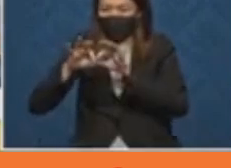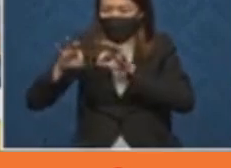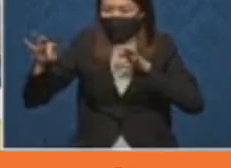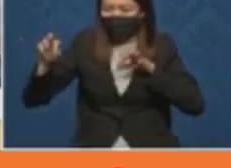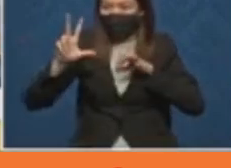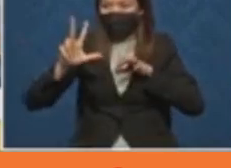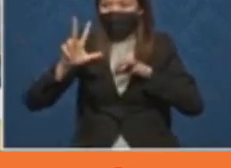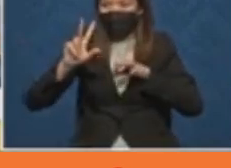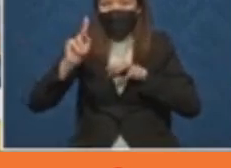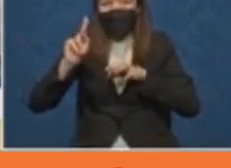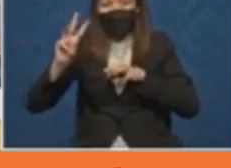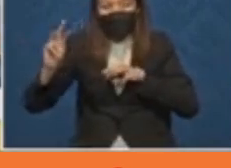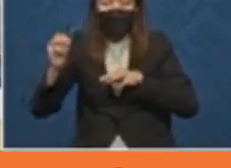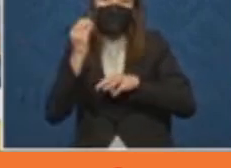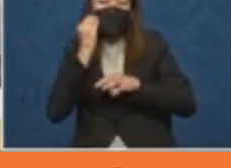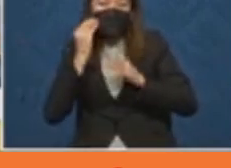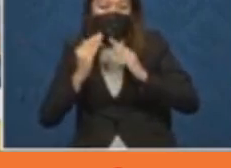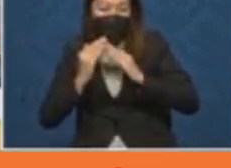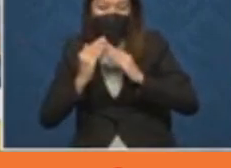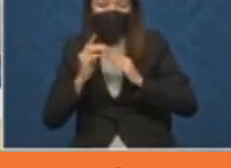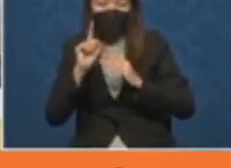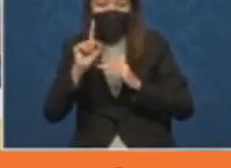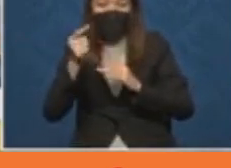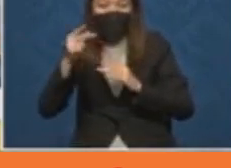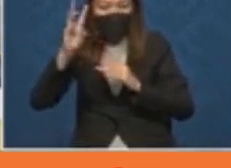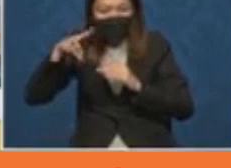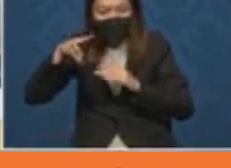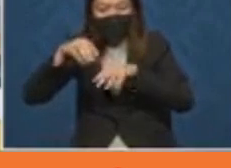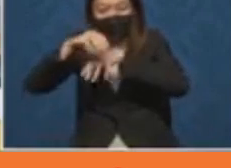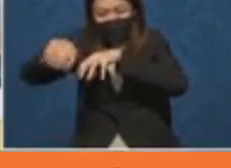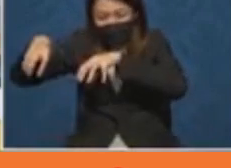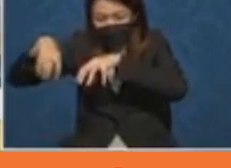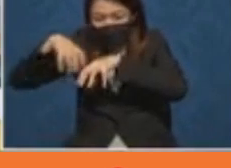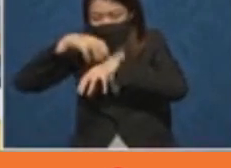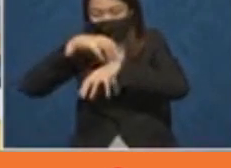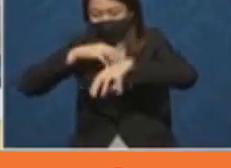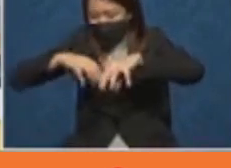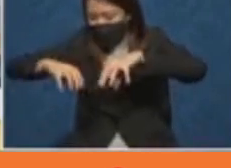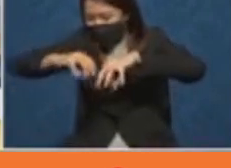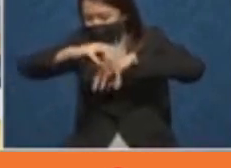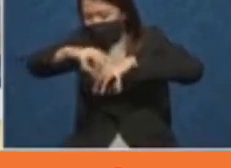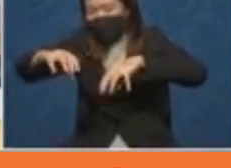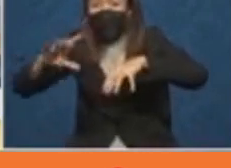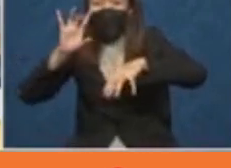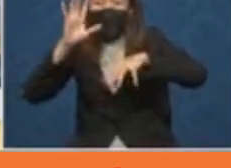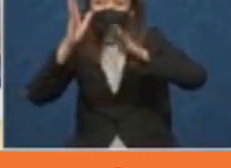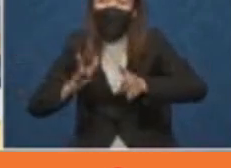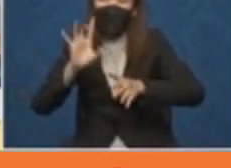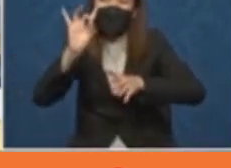บ้านประชากร 16,340 หังหรือกวา 80,000 คนครานป